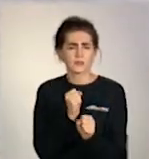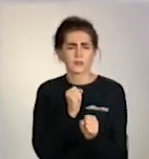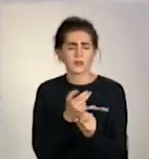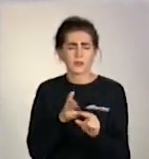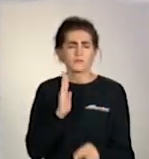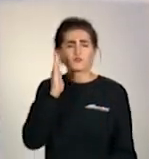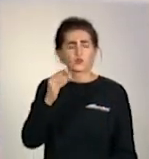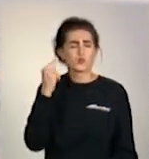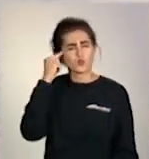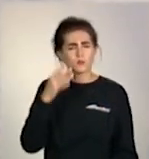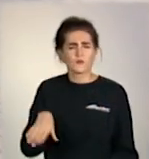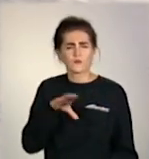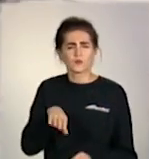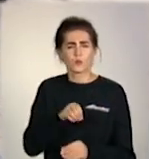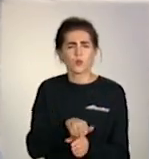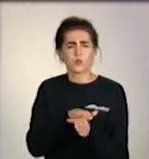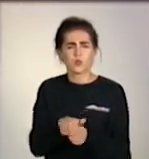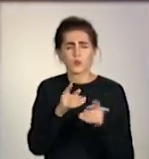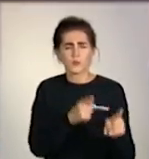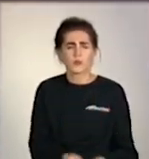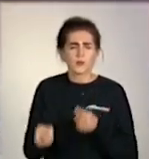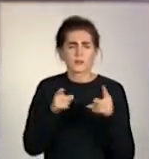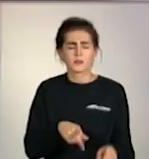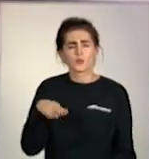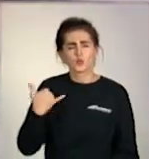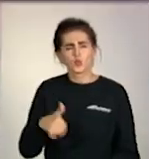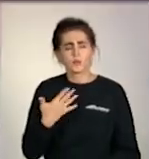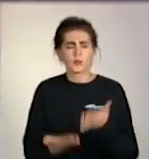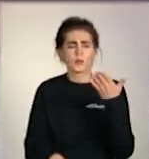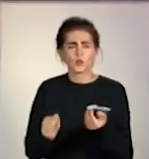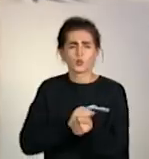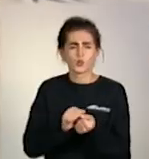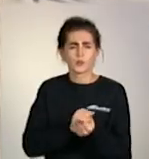перспективі ж українці мають повністю перейти на сумки, а також паперові